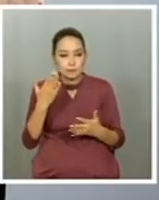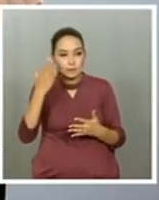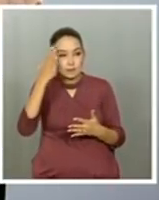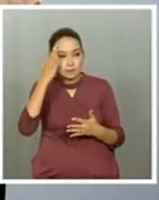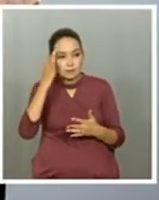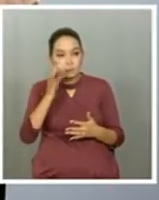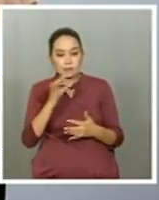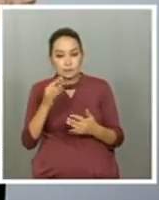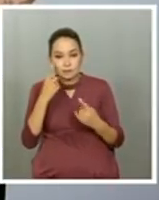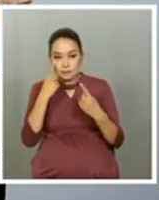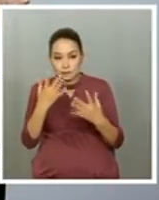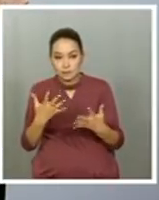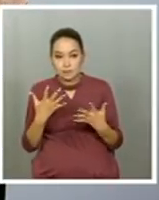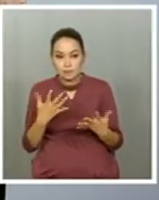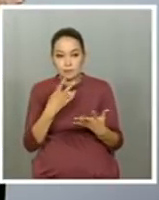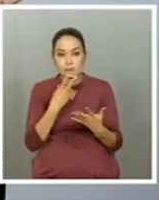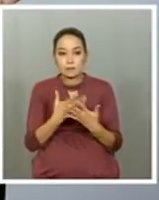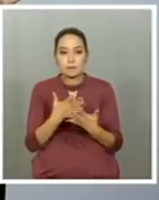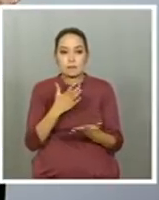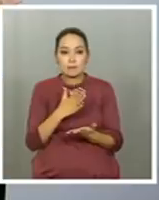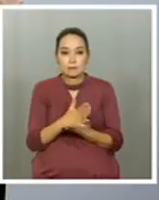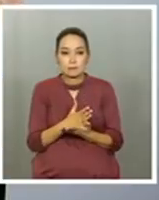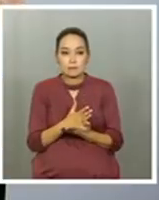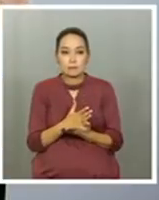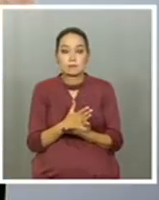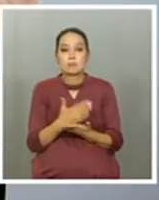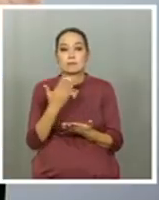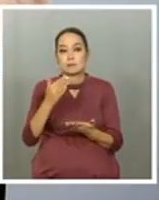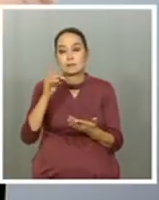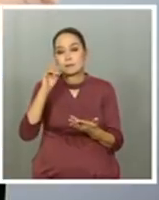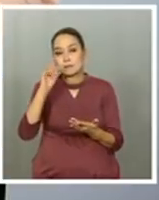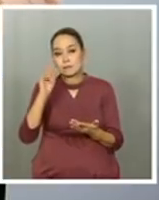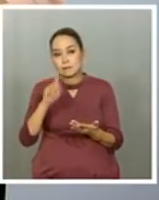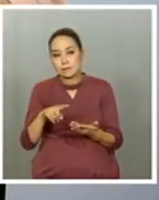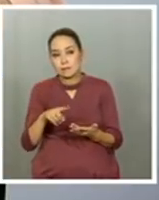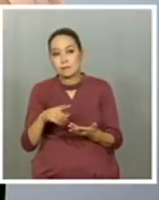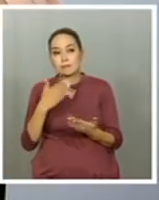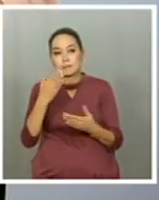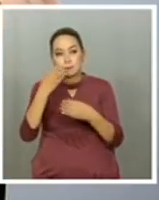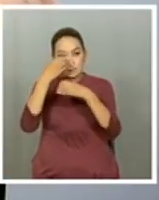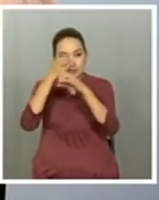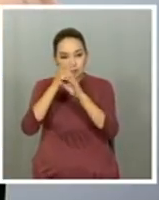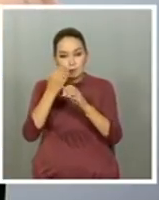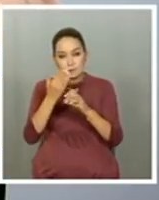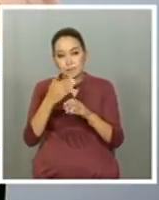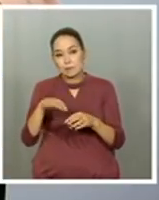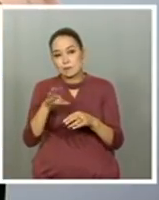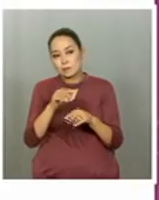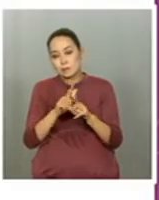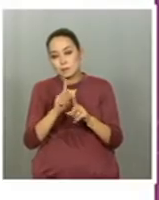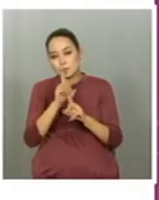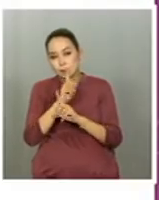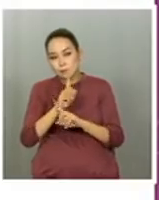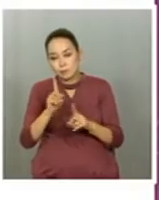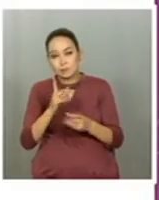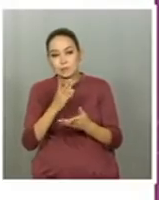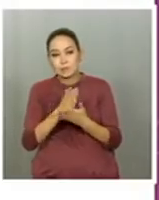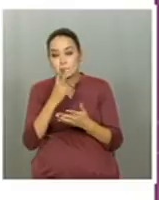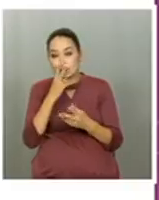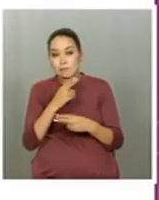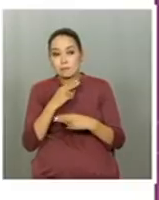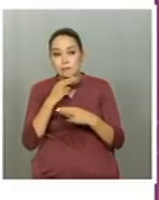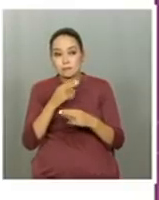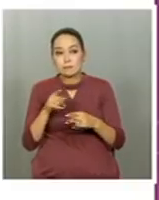контрасттан құралады. Оқушылар, сіздер білесіздер, микроскоппен жұмыс істеудің негізгі тәртібіне назар аударатын болсақ,